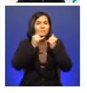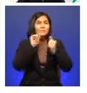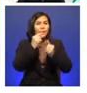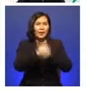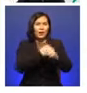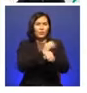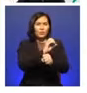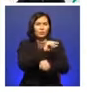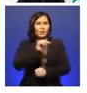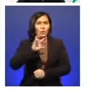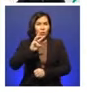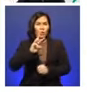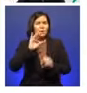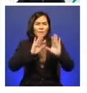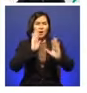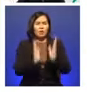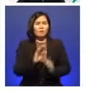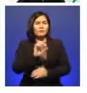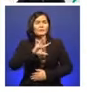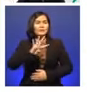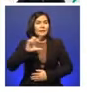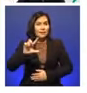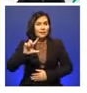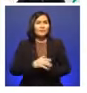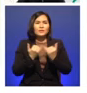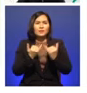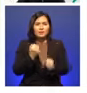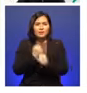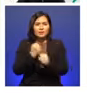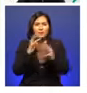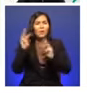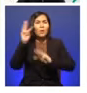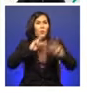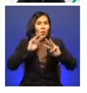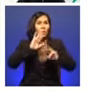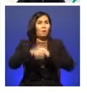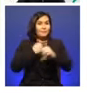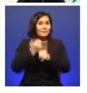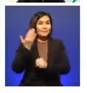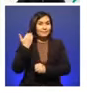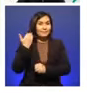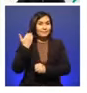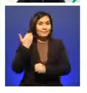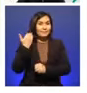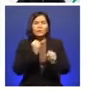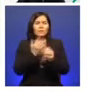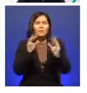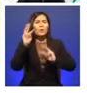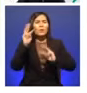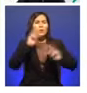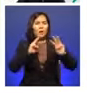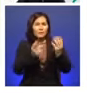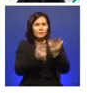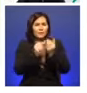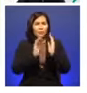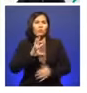4ล้านคนนะครับแล้วก็สถานการณ์การว่างงานในปัจจุบันปีที่แล้วนะฮะที่ผ่านมาก็คือมีผู้ว่างงานมากถึง 600,000 คน